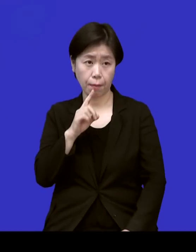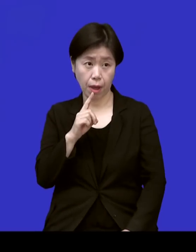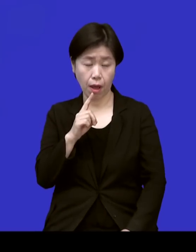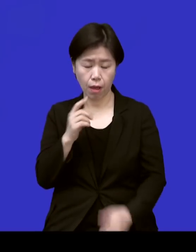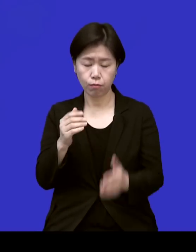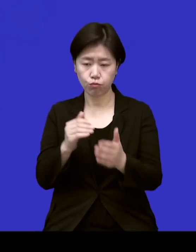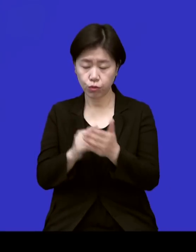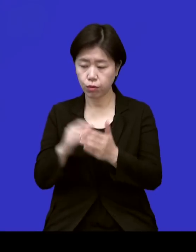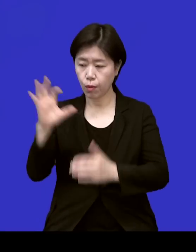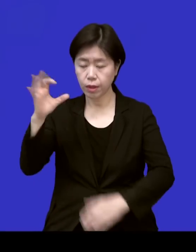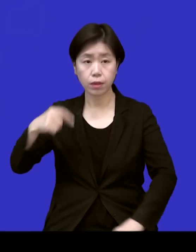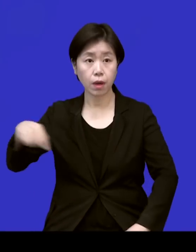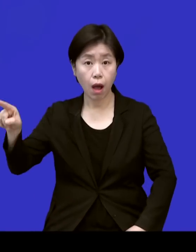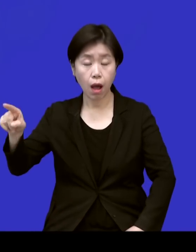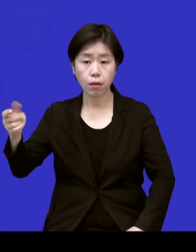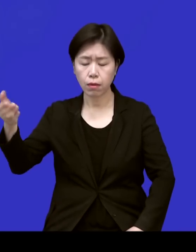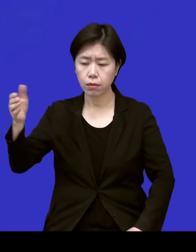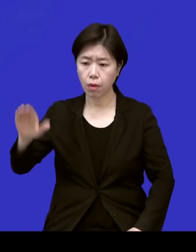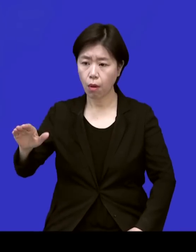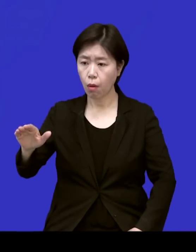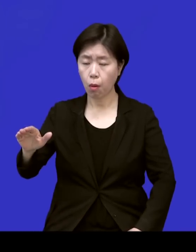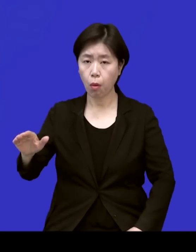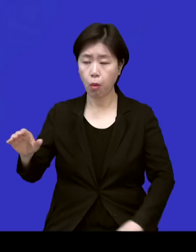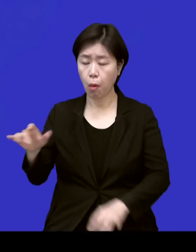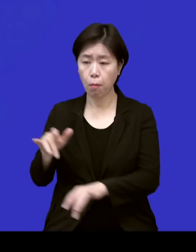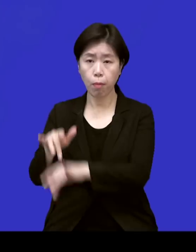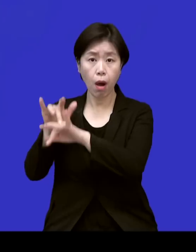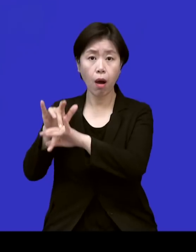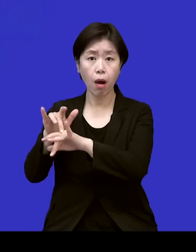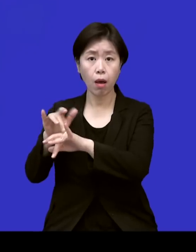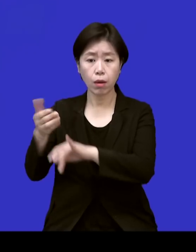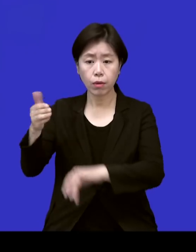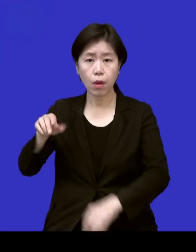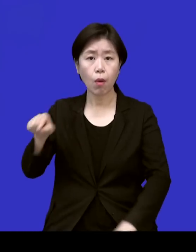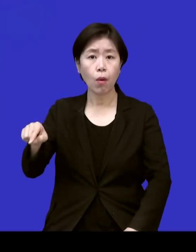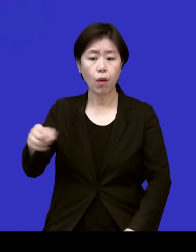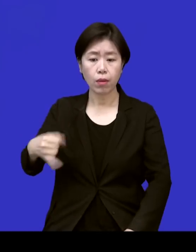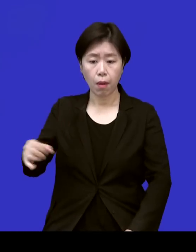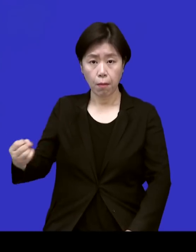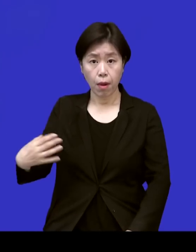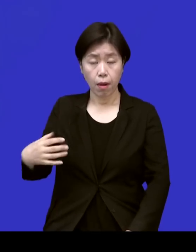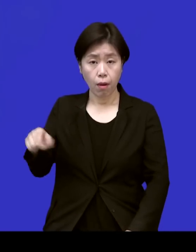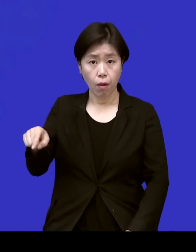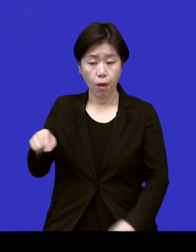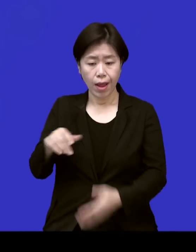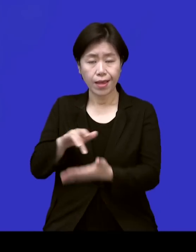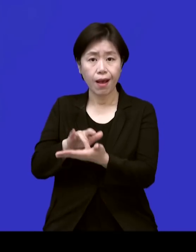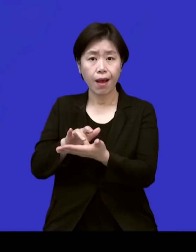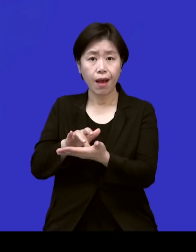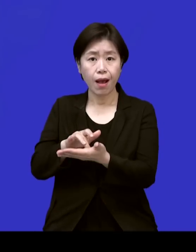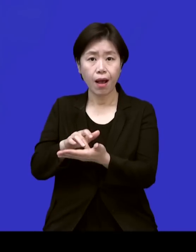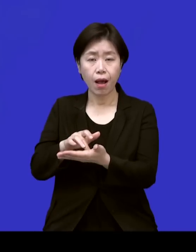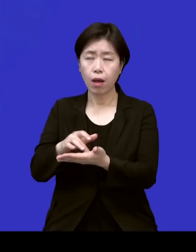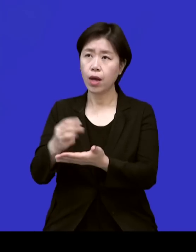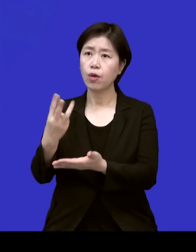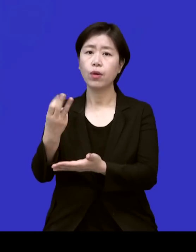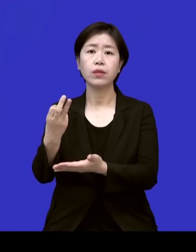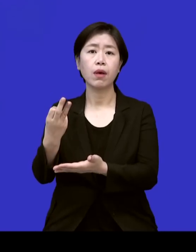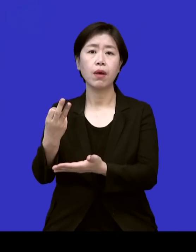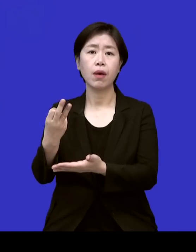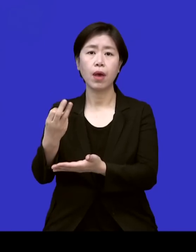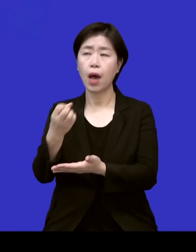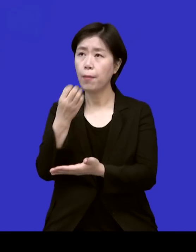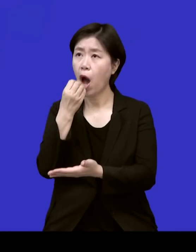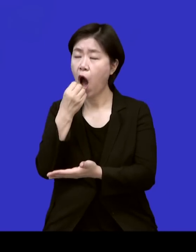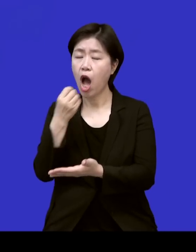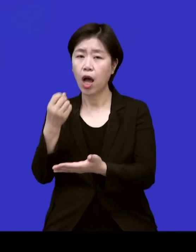타이레놀 13알을 먹었다고 한다. 예. 근데 진짜인지 거짓말인지 모르겠다 그러시는 거예요. 예. 근데 아이가 그런 걸 거짓말을 할 수